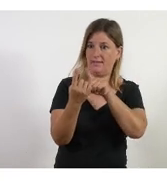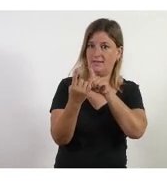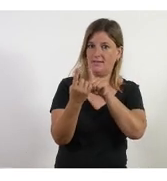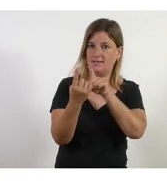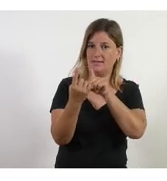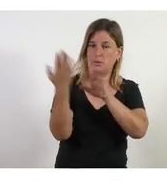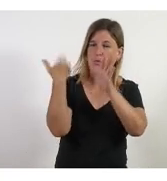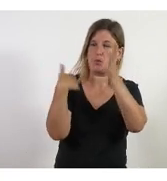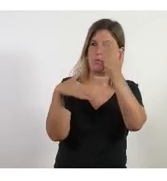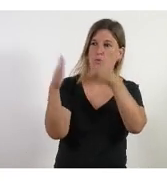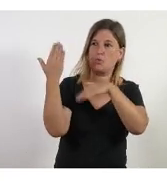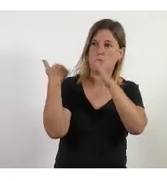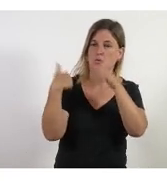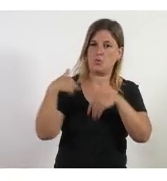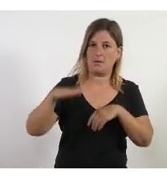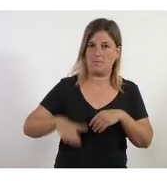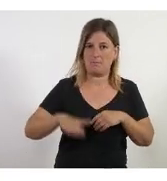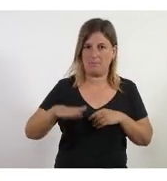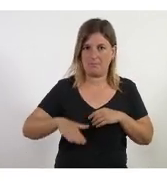quan eres petit o petita.